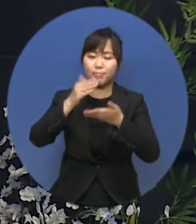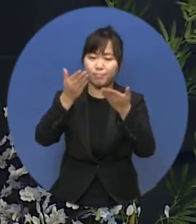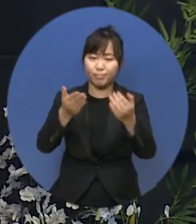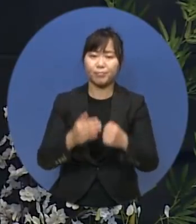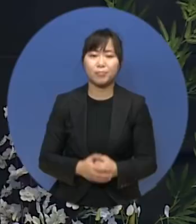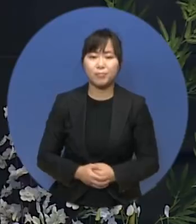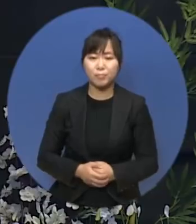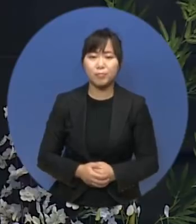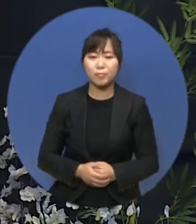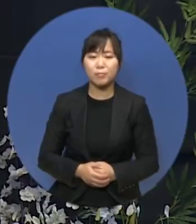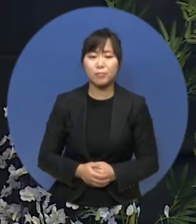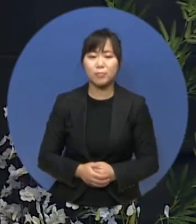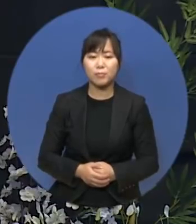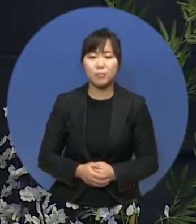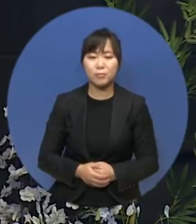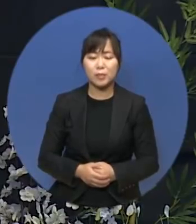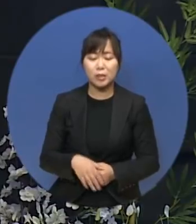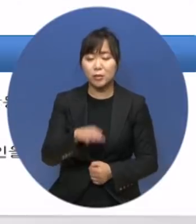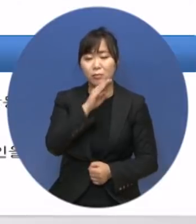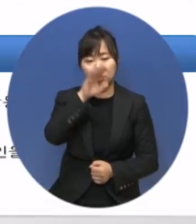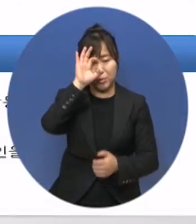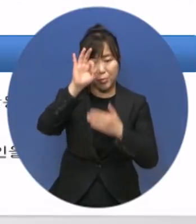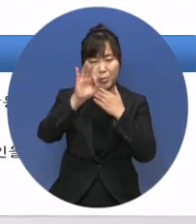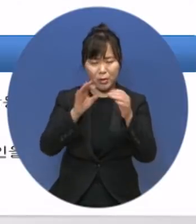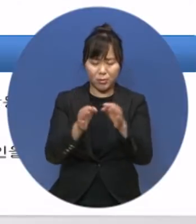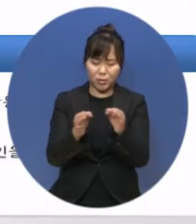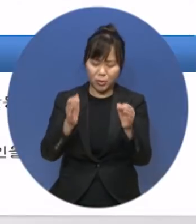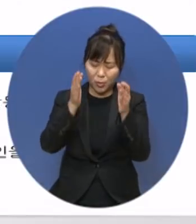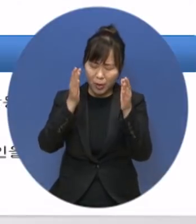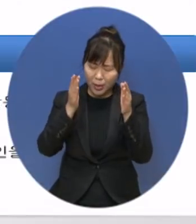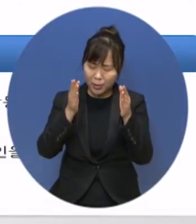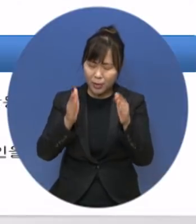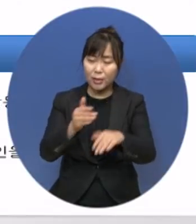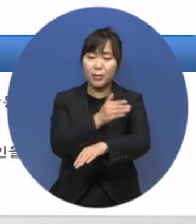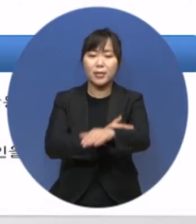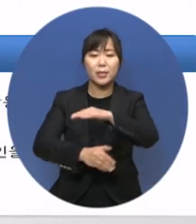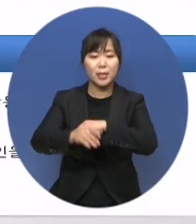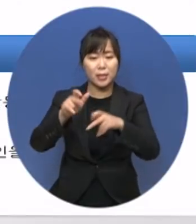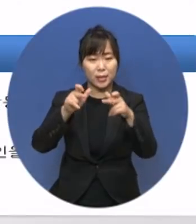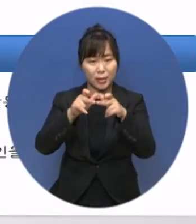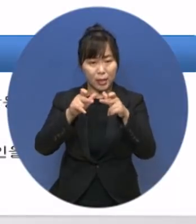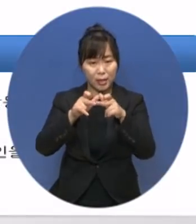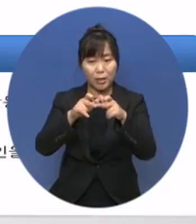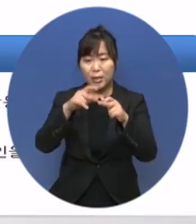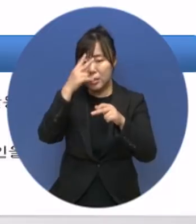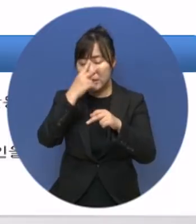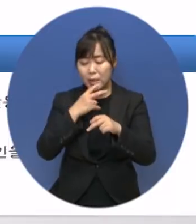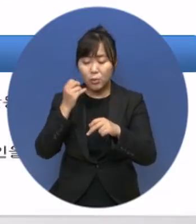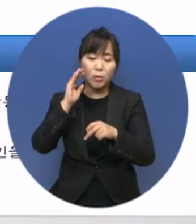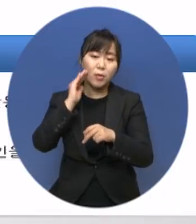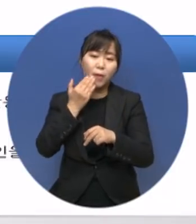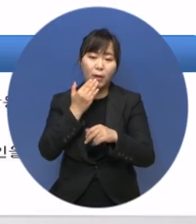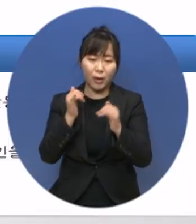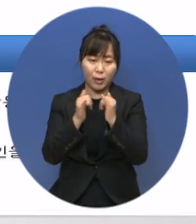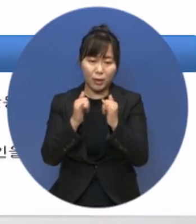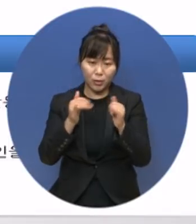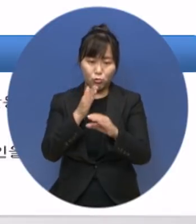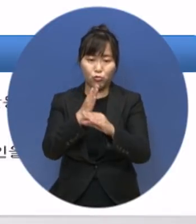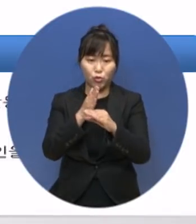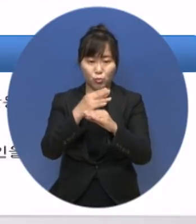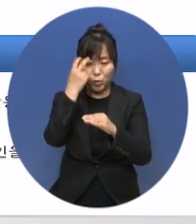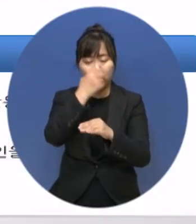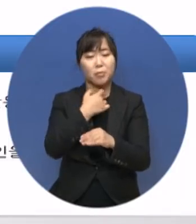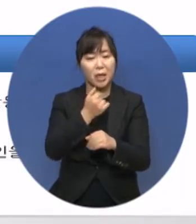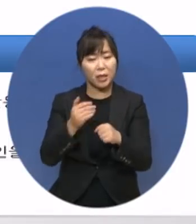말씀드리겠습니다. 실제로 보면 그동안 지체장애, 시각 및 청각장애인 중심으로